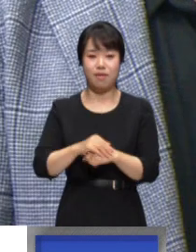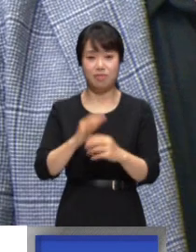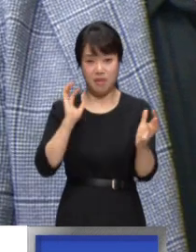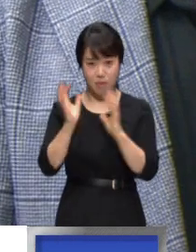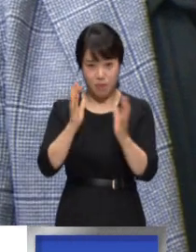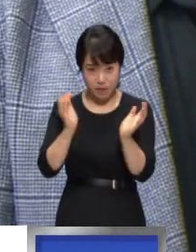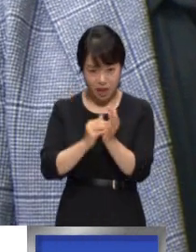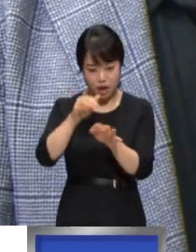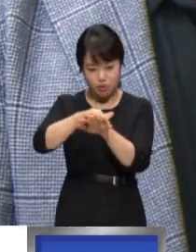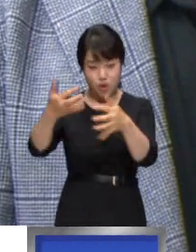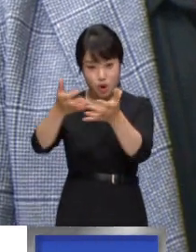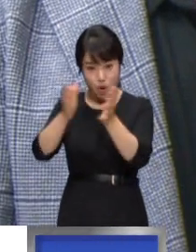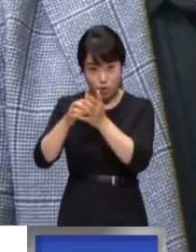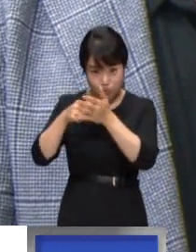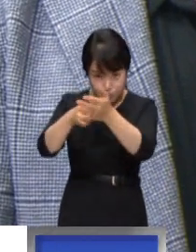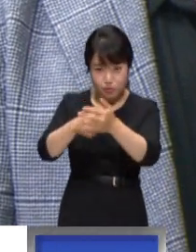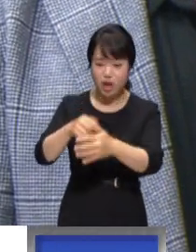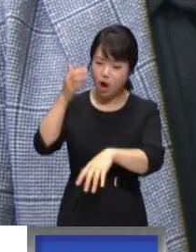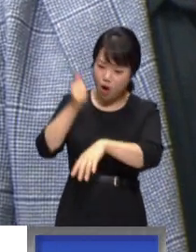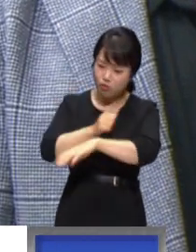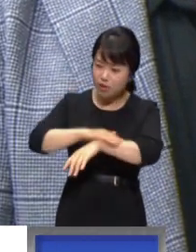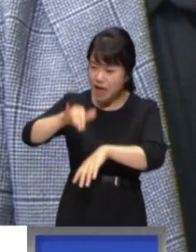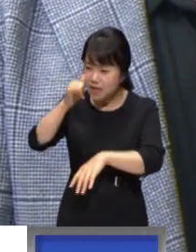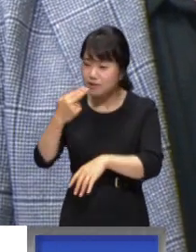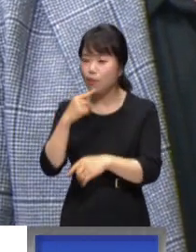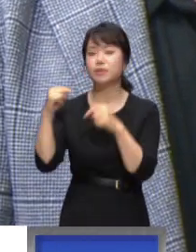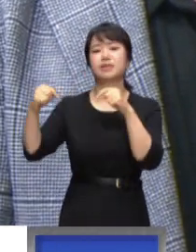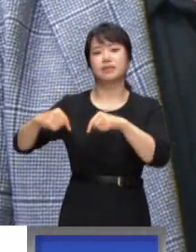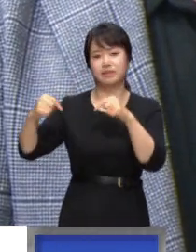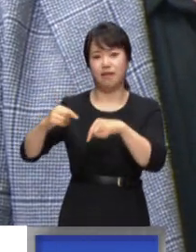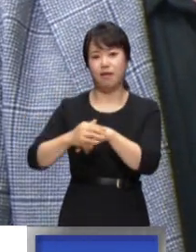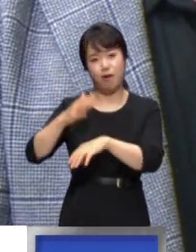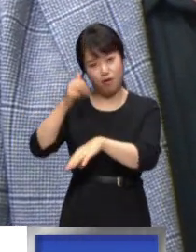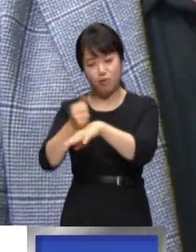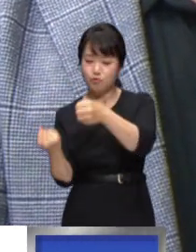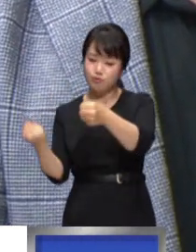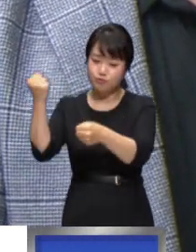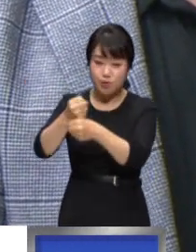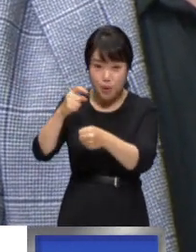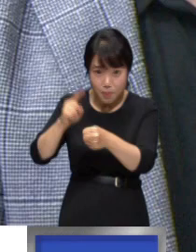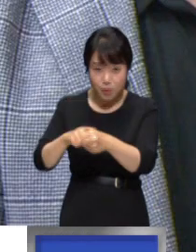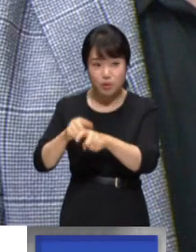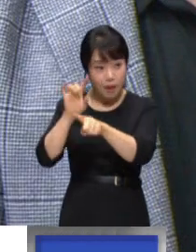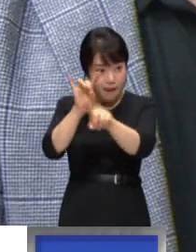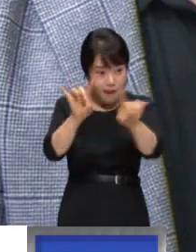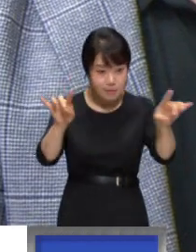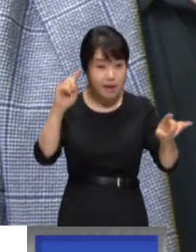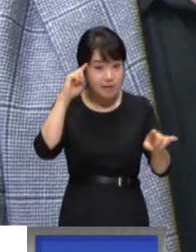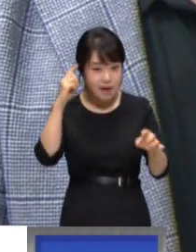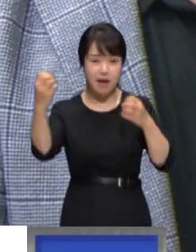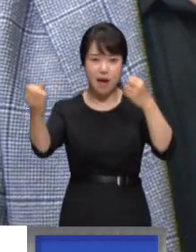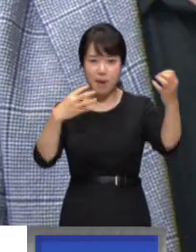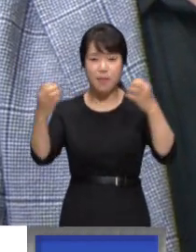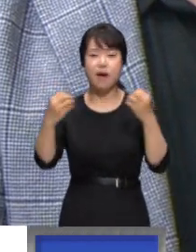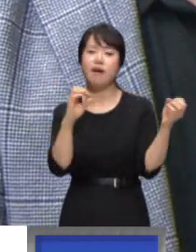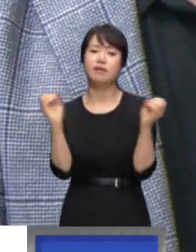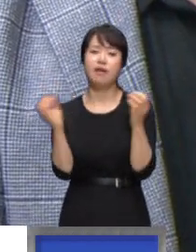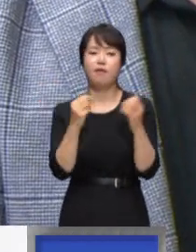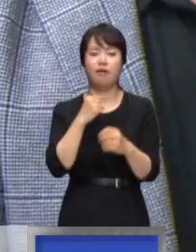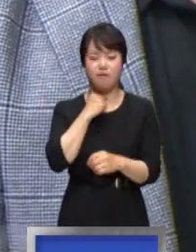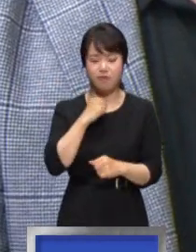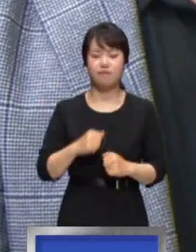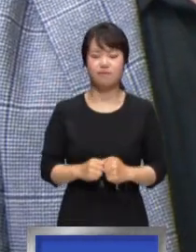원 구성을 위한 추진위원회의 경과 보고를 함께 공유하고 의회 정상화를 위한 모든 의원분들의 고견을 함께 나누고자